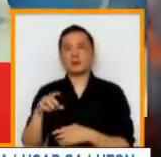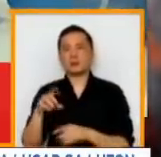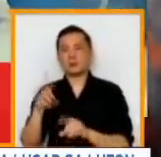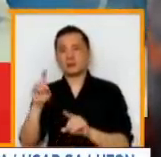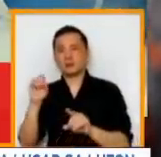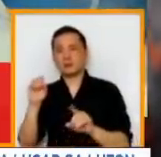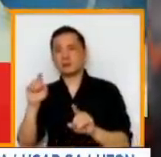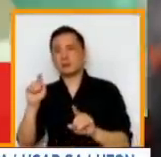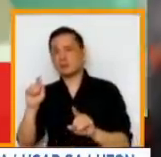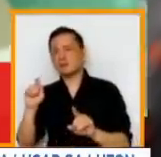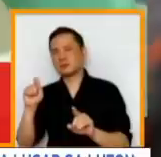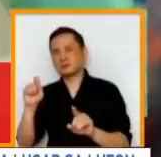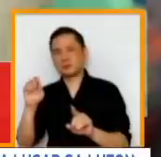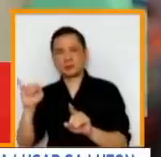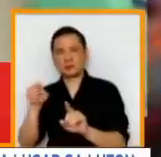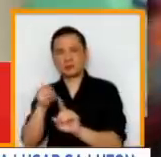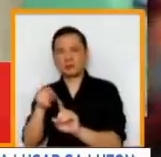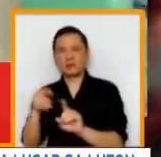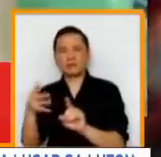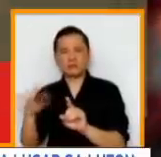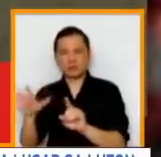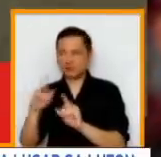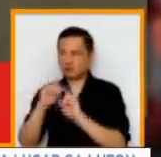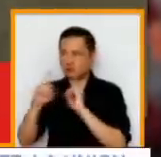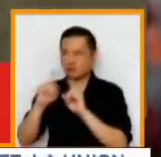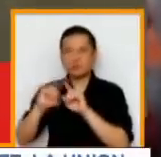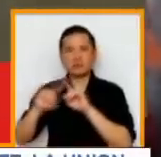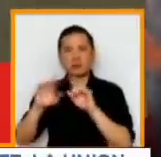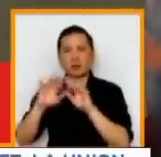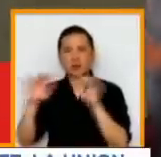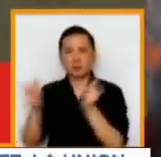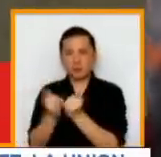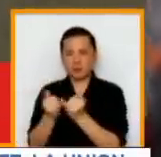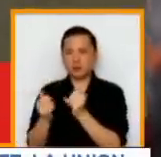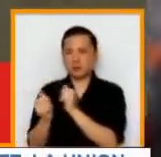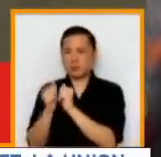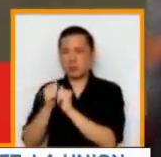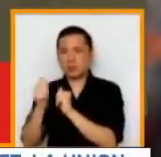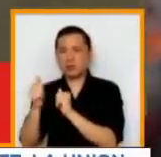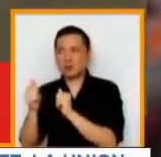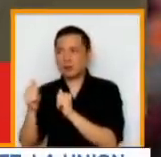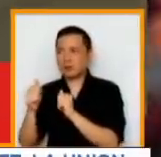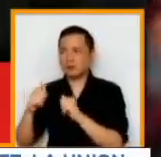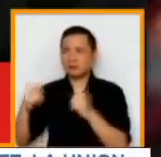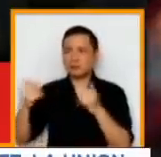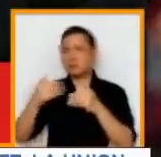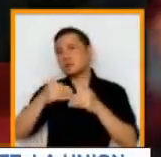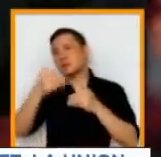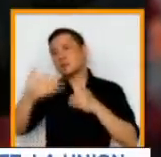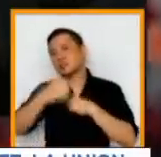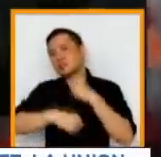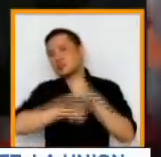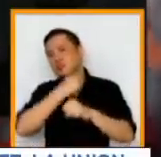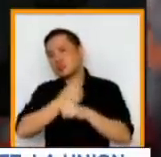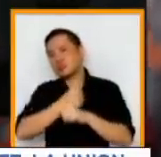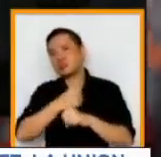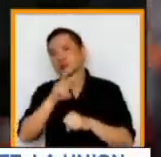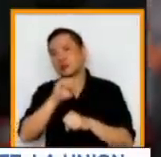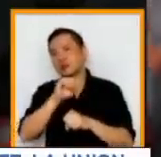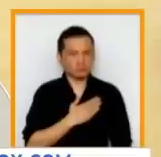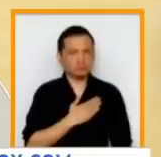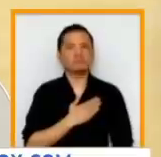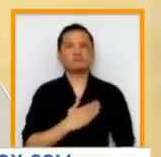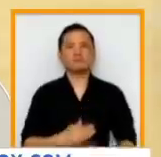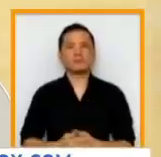na ang pakikipag-usap nila sa apat na kumpanya at posibleng masimula na sa second o third quarter ng 2022 ang